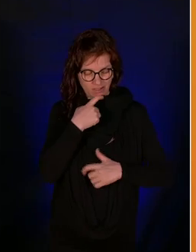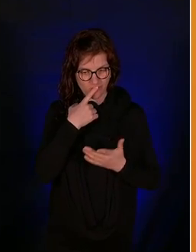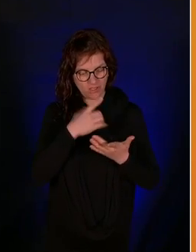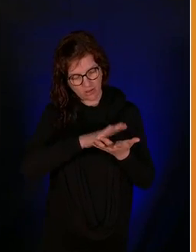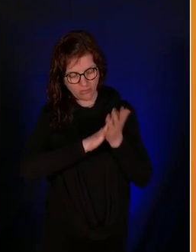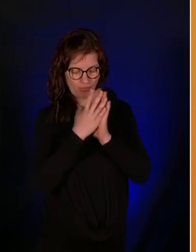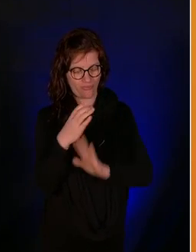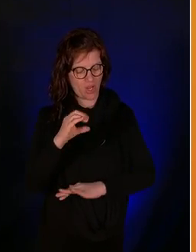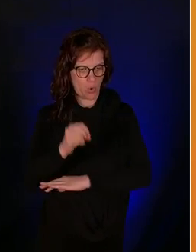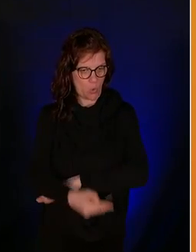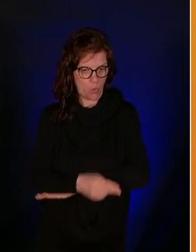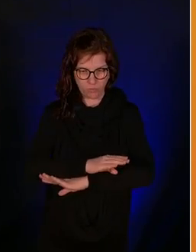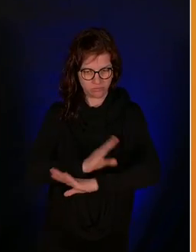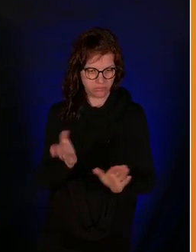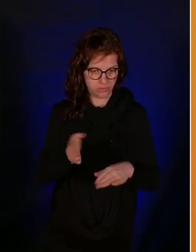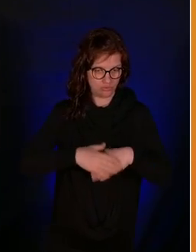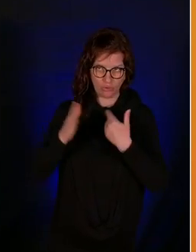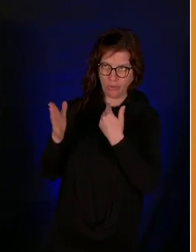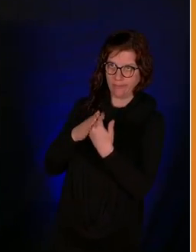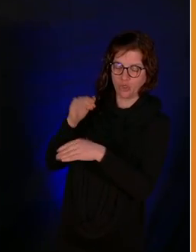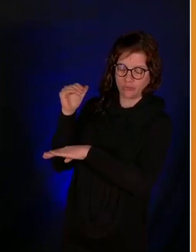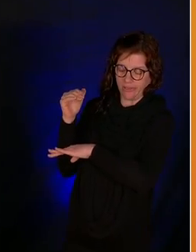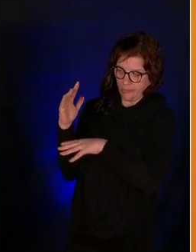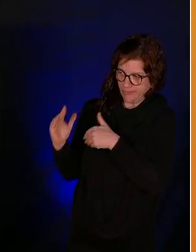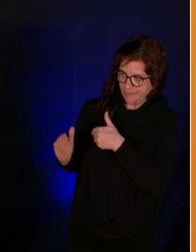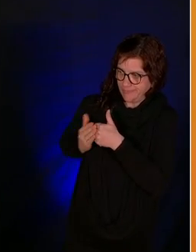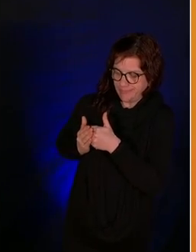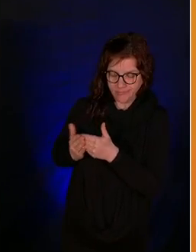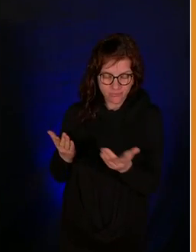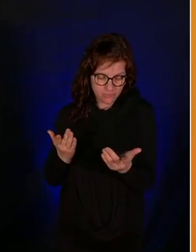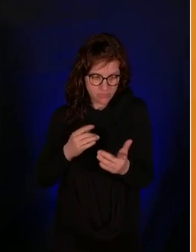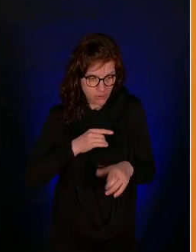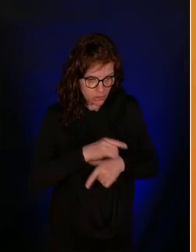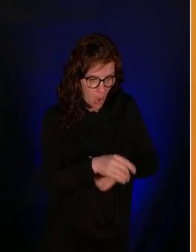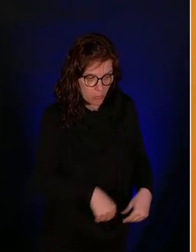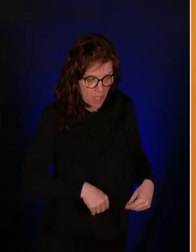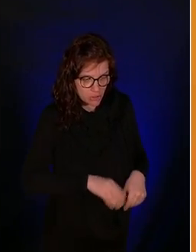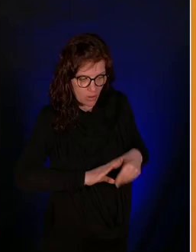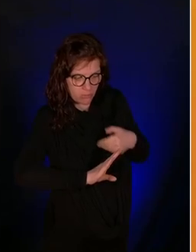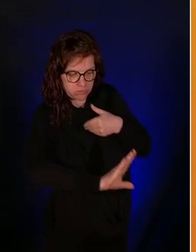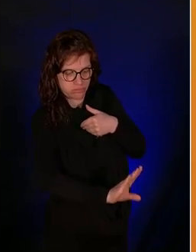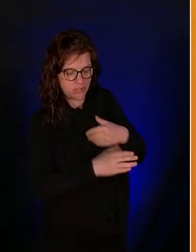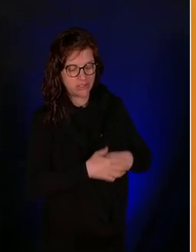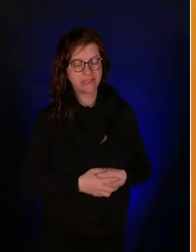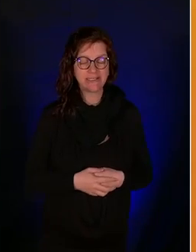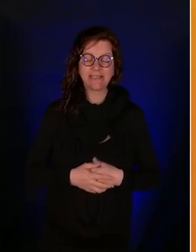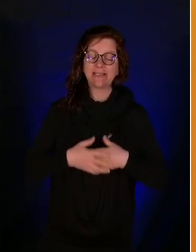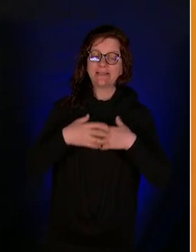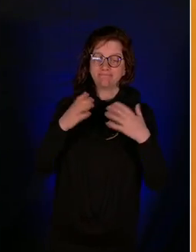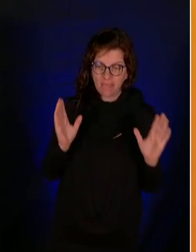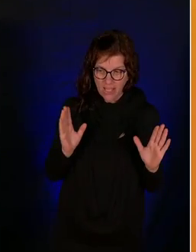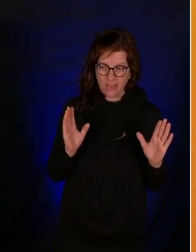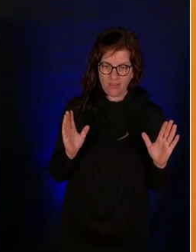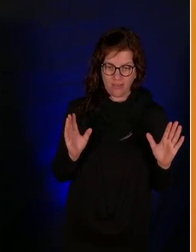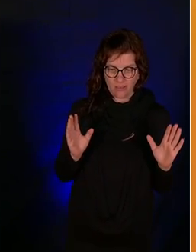con et plus proche du patron que de l'opérateur. Mais étant donné